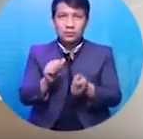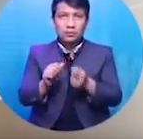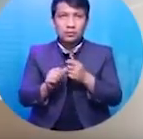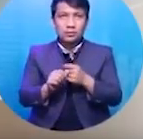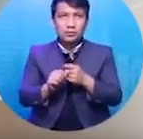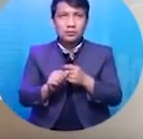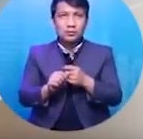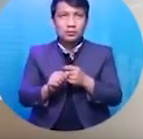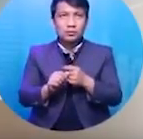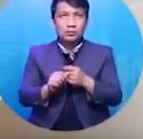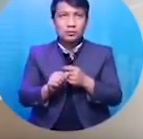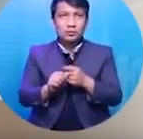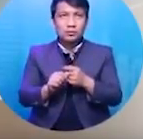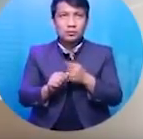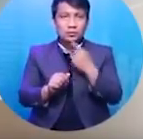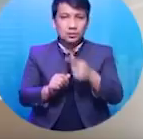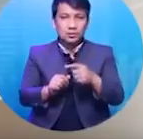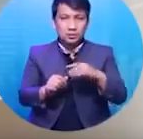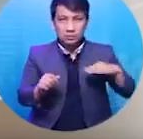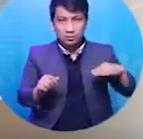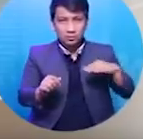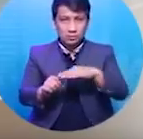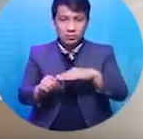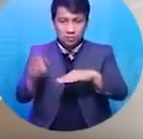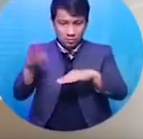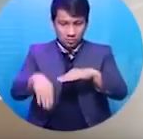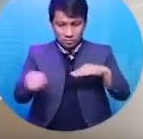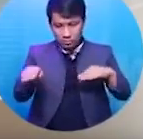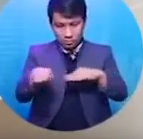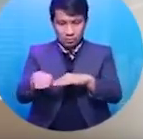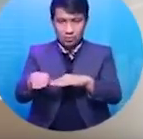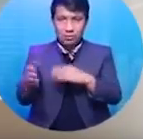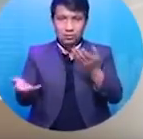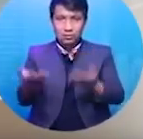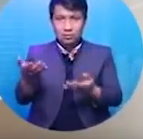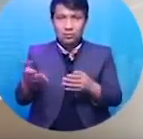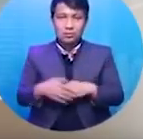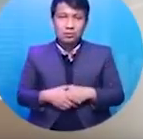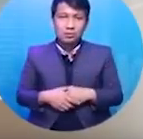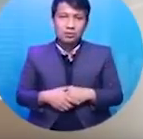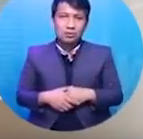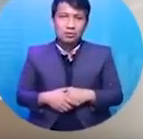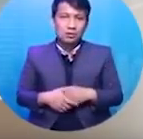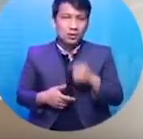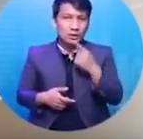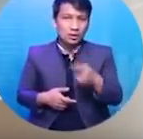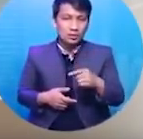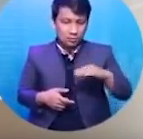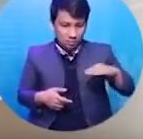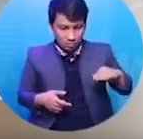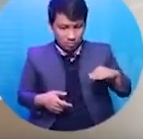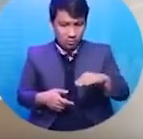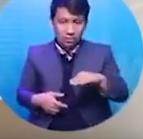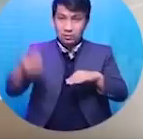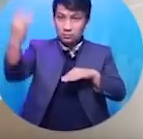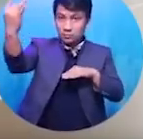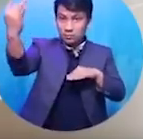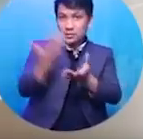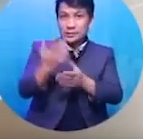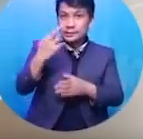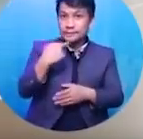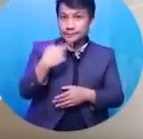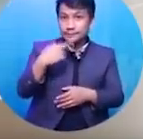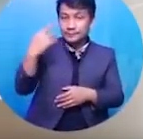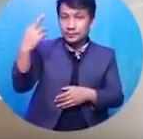preno. Ano ba yun, ma'am? Mababangga ka na sana saan? Sa poste, sa pader, sa pusa, nasa sagasama? Hindi po, nung stop light to, nag-apply na ako ng